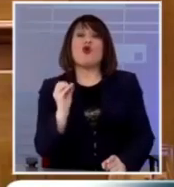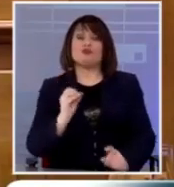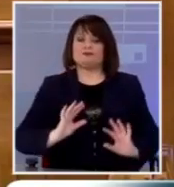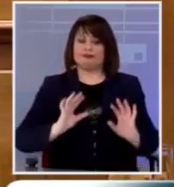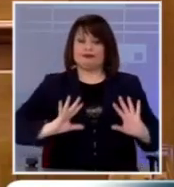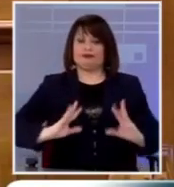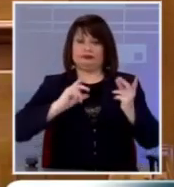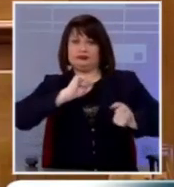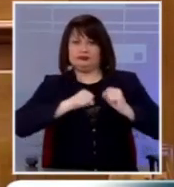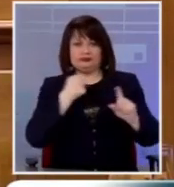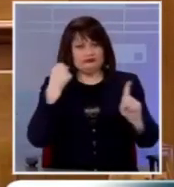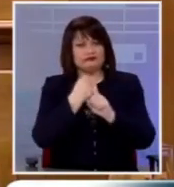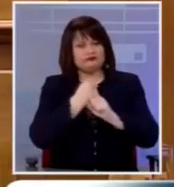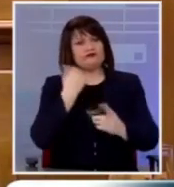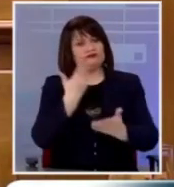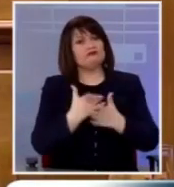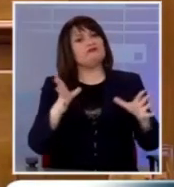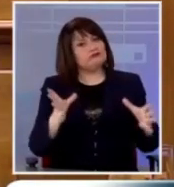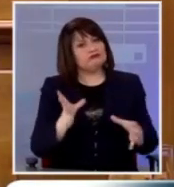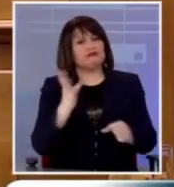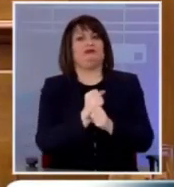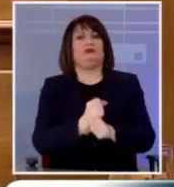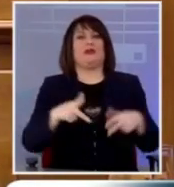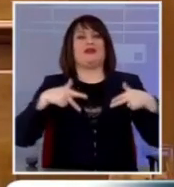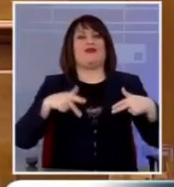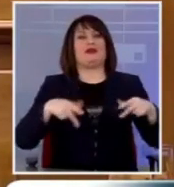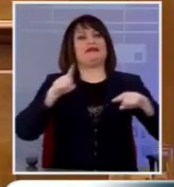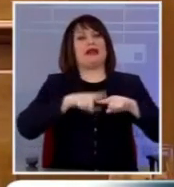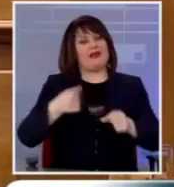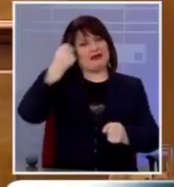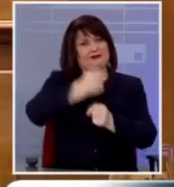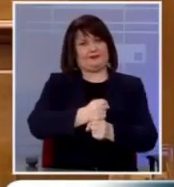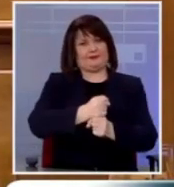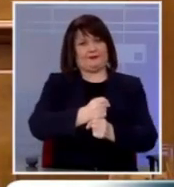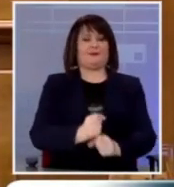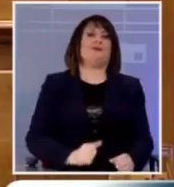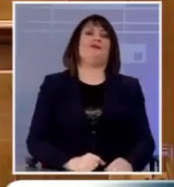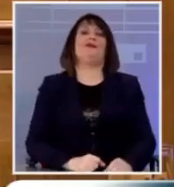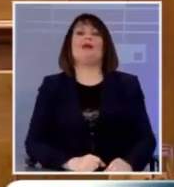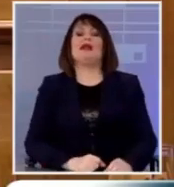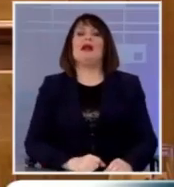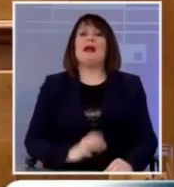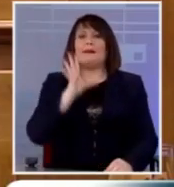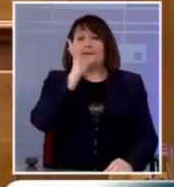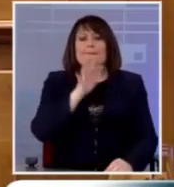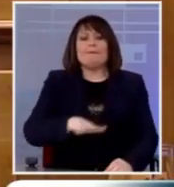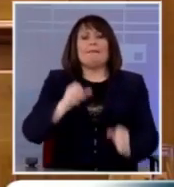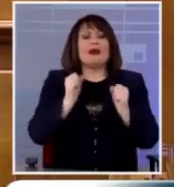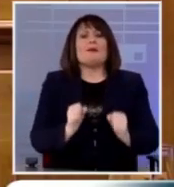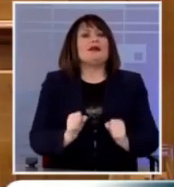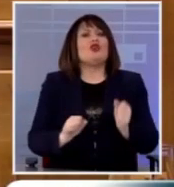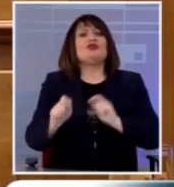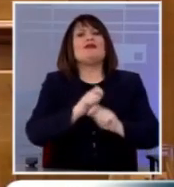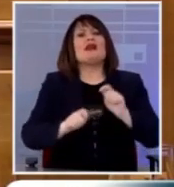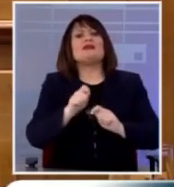διεκδίκησε και κέρδισε την κυβέρνηση της χώρας. Στη βάση ποιας πραγματικότητας διαμορφώθηκε